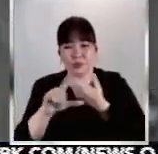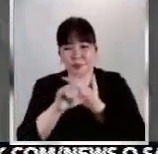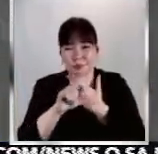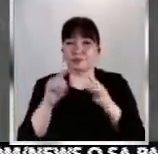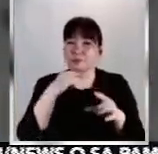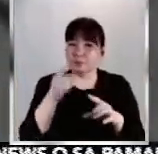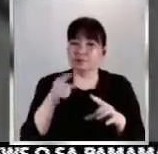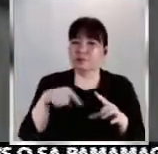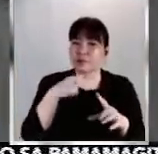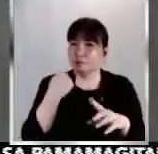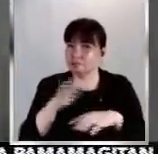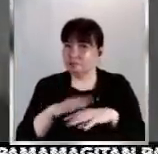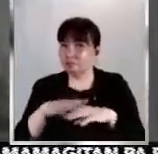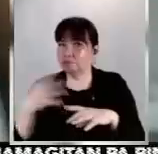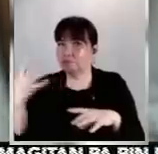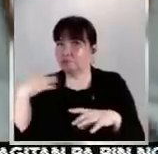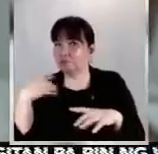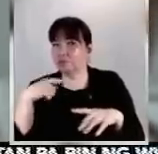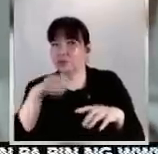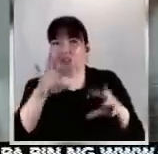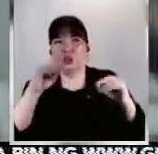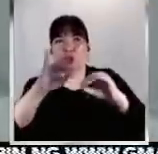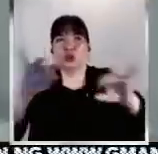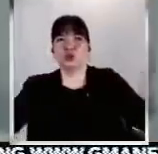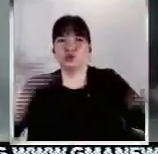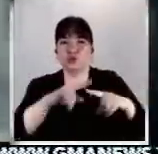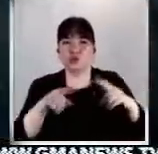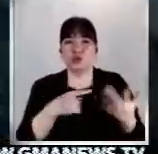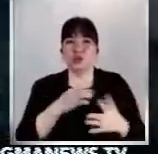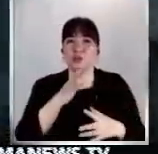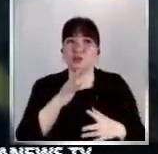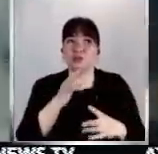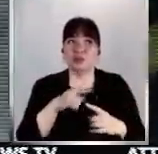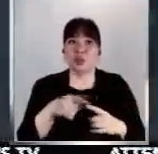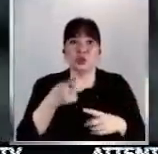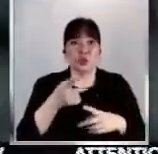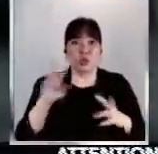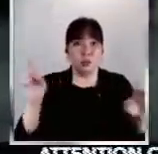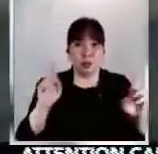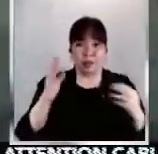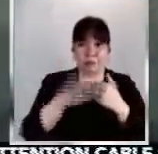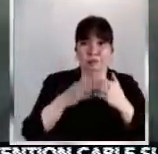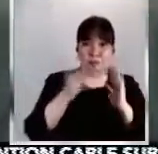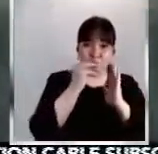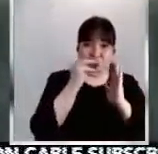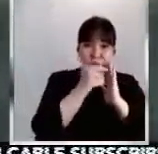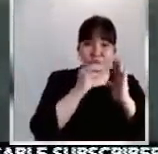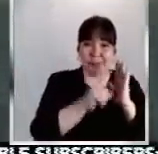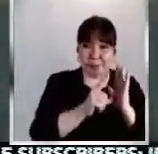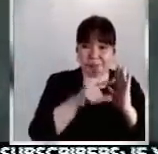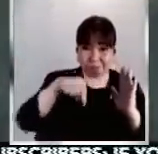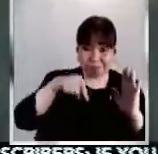Lorenzana ang kumalat sa social media at mga chat groups na audio recording na nagsasabing magdedeklara ng martial law ang Pangulo at isasailalim sa